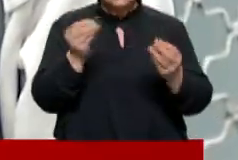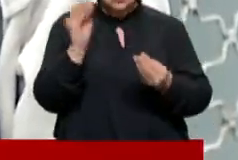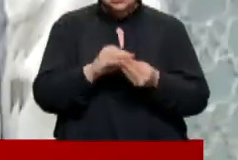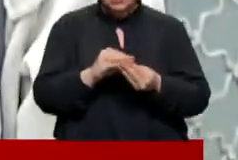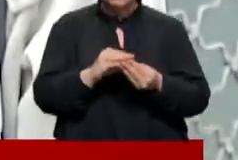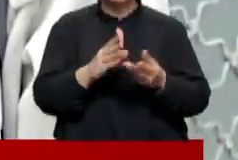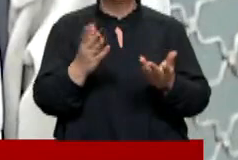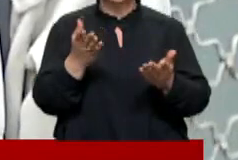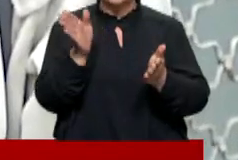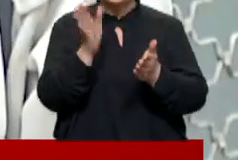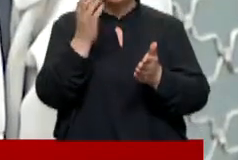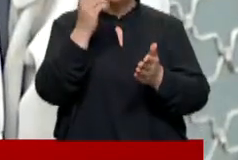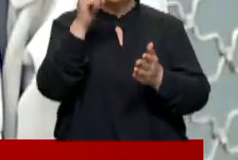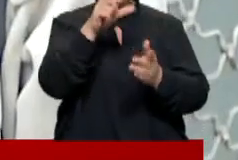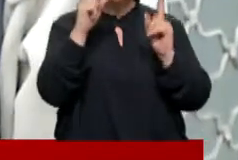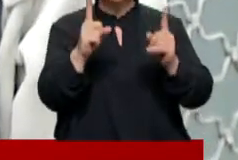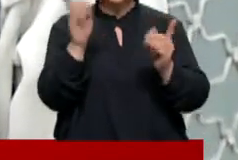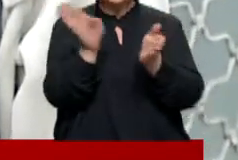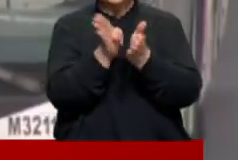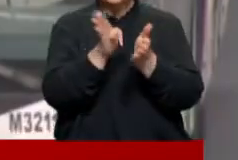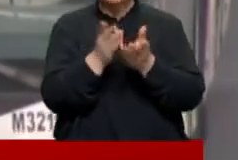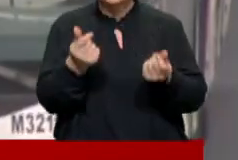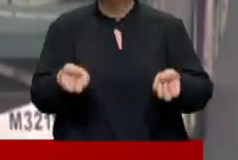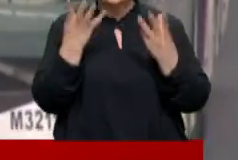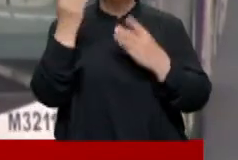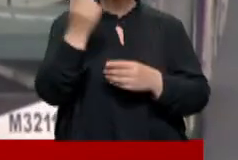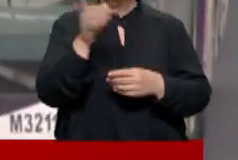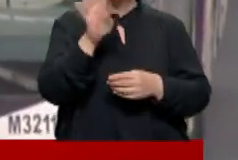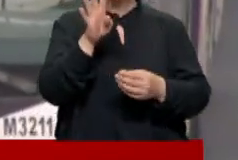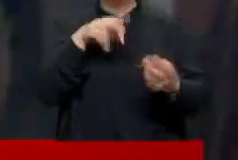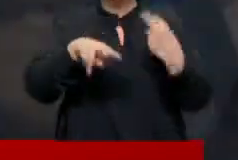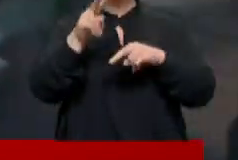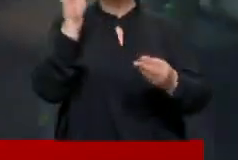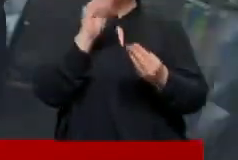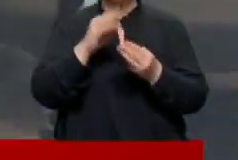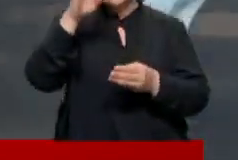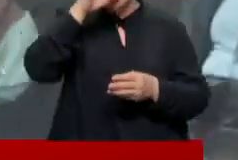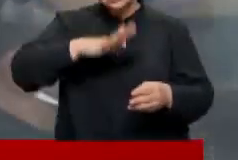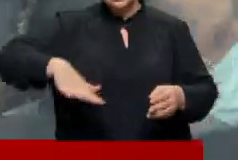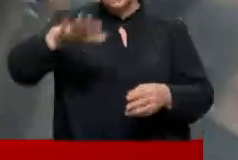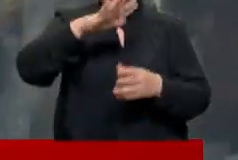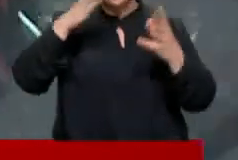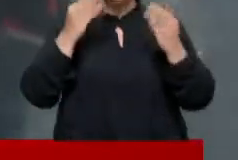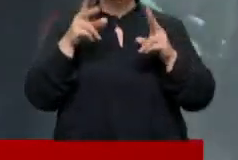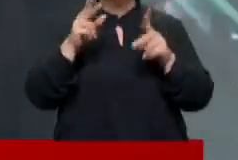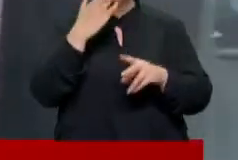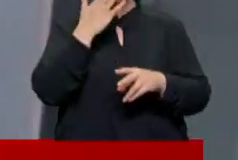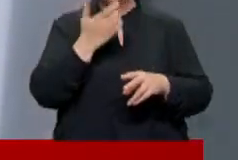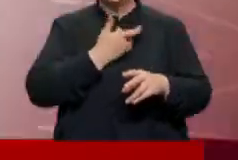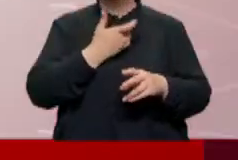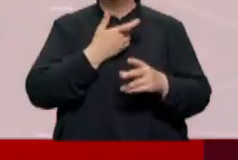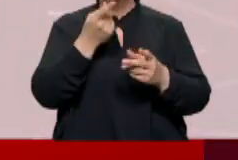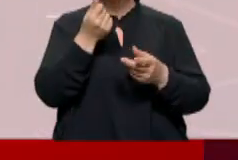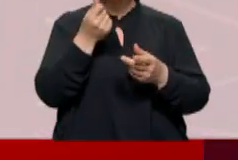deseniz zaten hani abonmana bile yetişemiyoruz artık öğrenci olarak. %40'lık ulaşım zammı tüm İstanbulluların olduğu gibi öğrencilerin